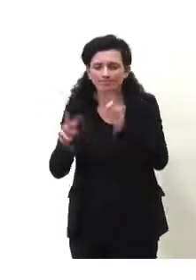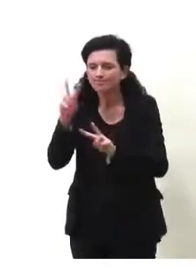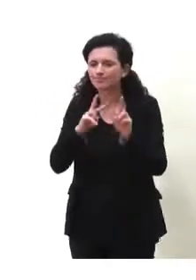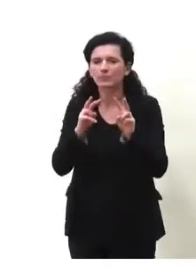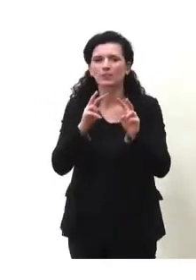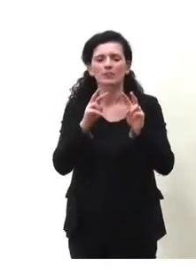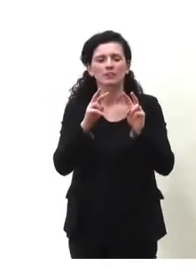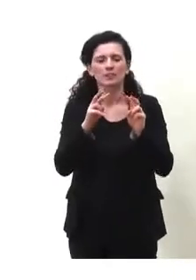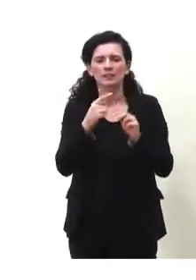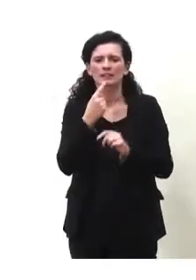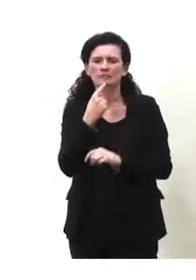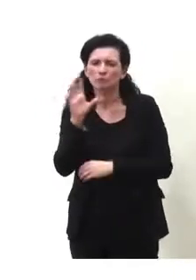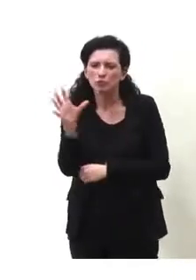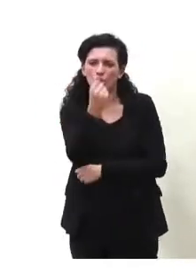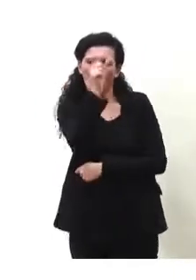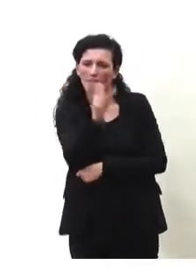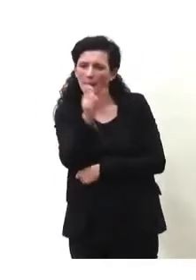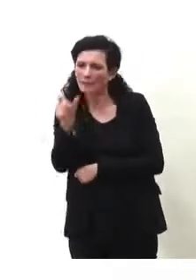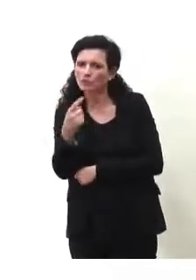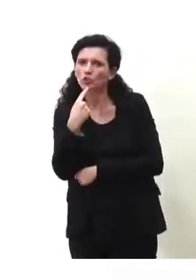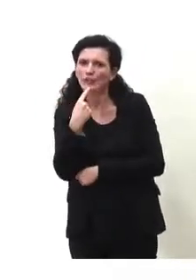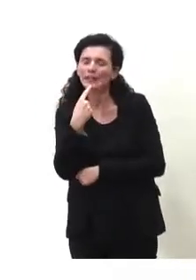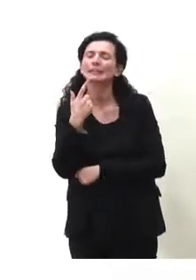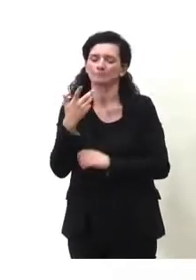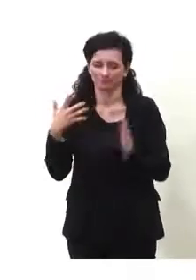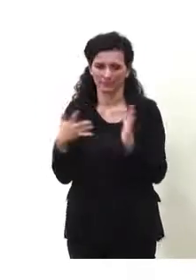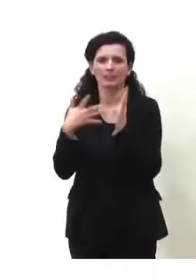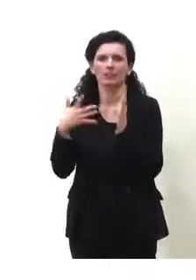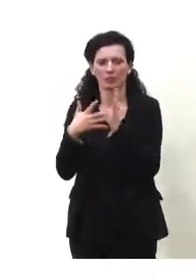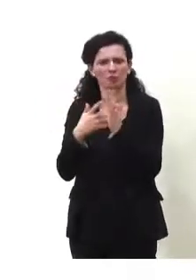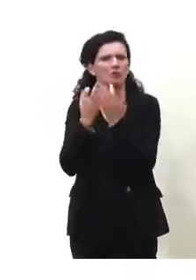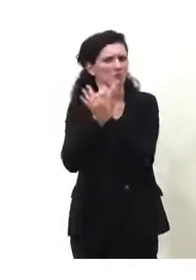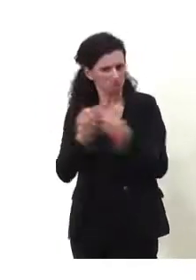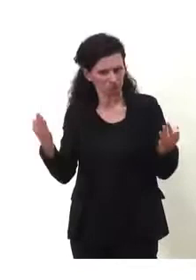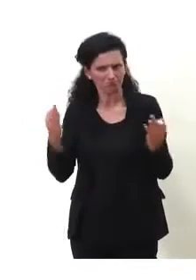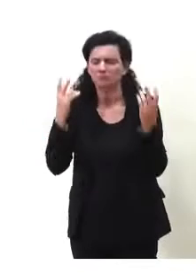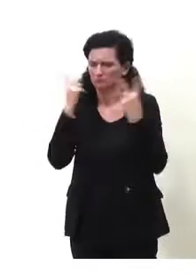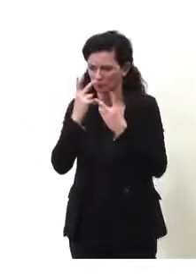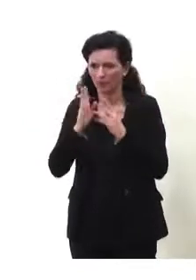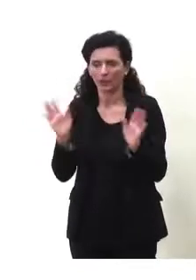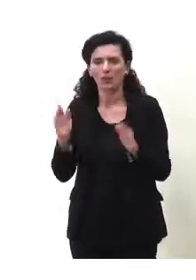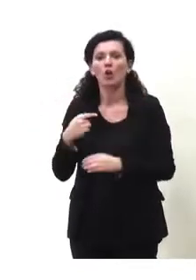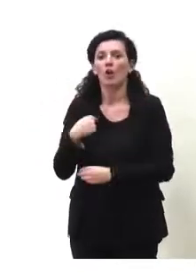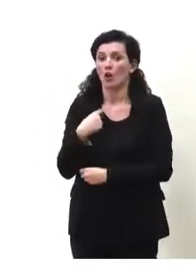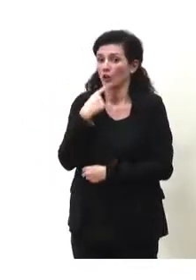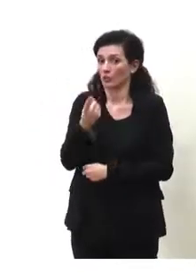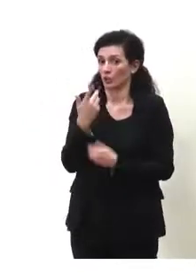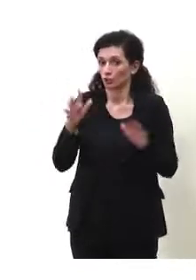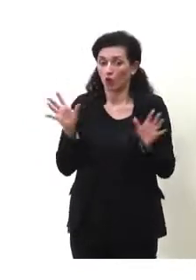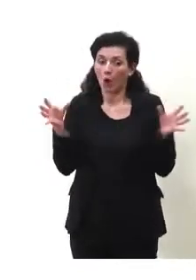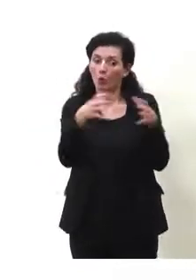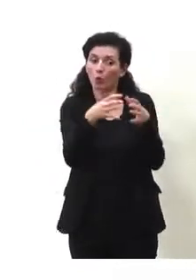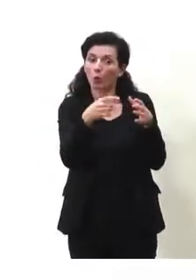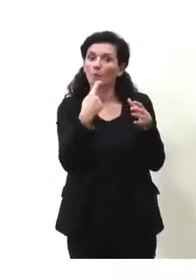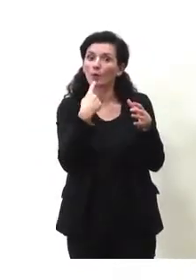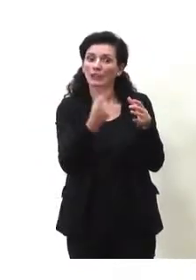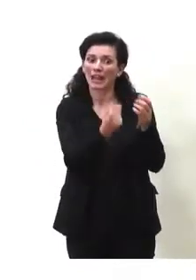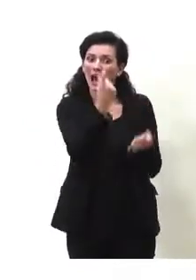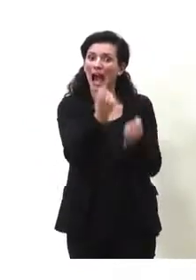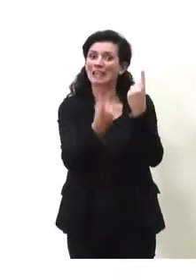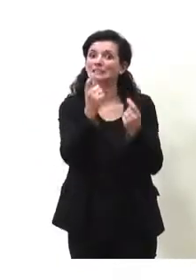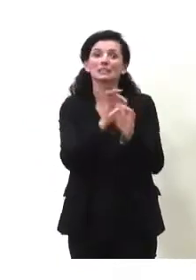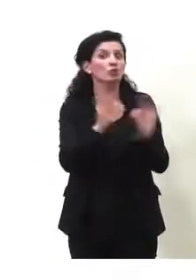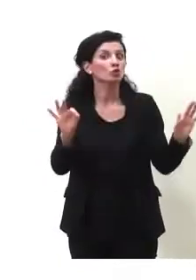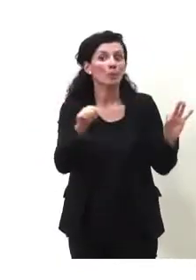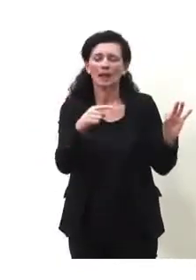i casi. Benissimo, allora intanto io vi ho detto che non usiamo gli asintomatici. Sugli asintomatici quello che ho detto